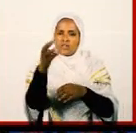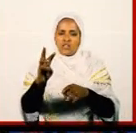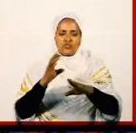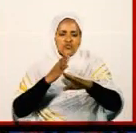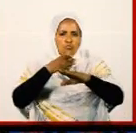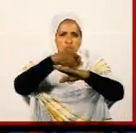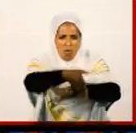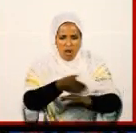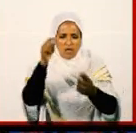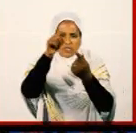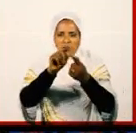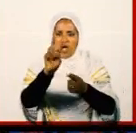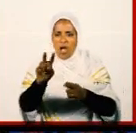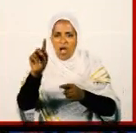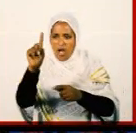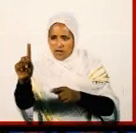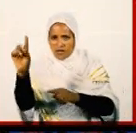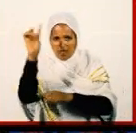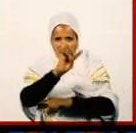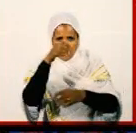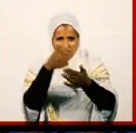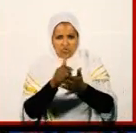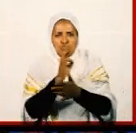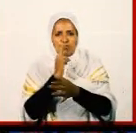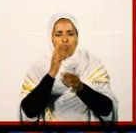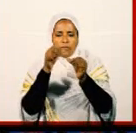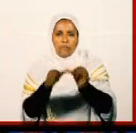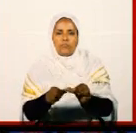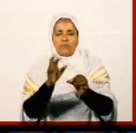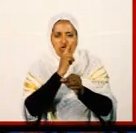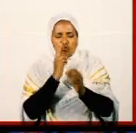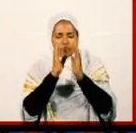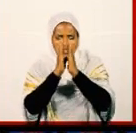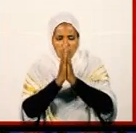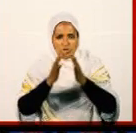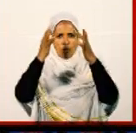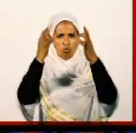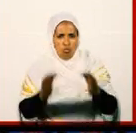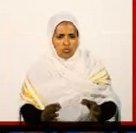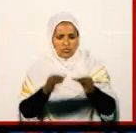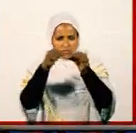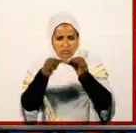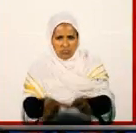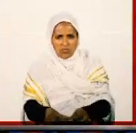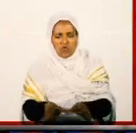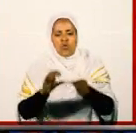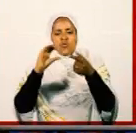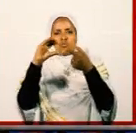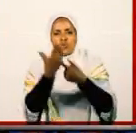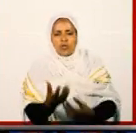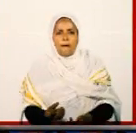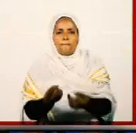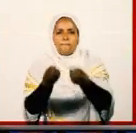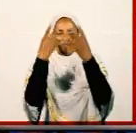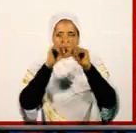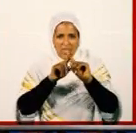ከ16 በኋላ እስከ 21 የመጾምና በጾም በጸሎት የመወሰን ሁኔታ